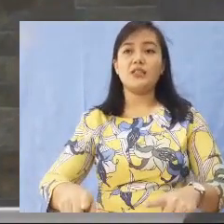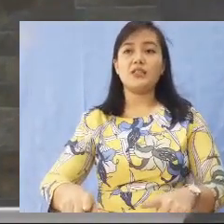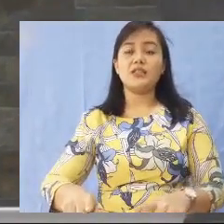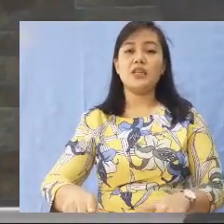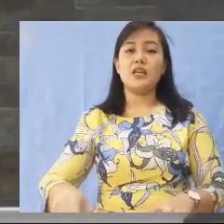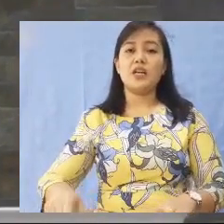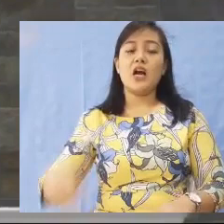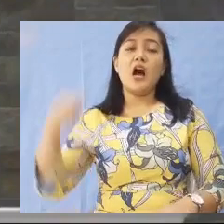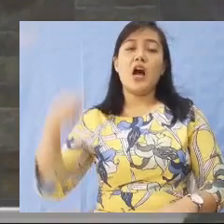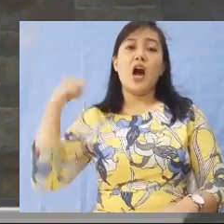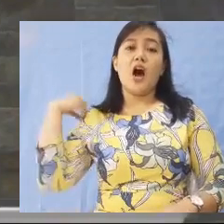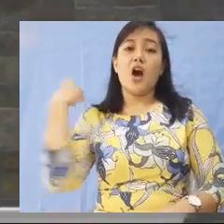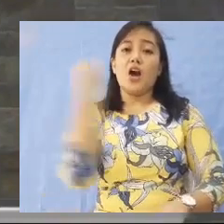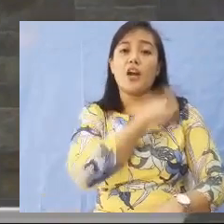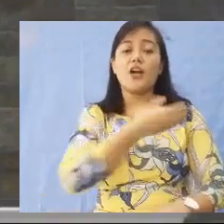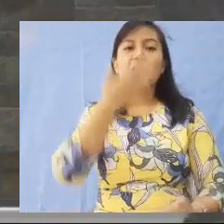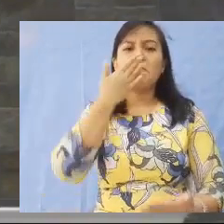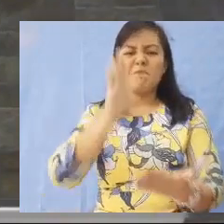mayroong attitude problem eh.